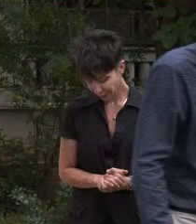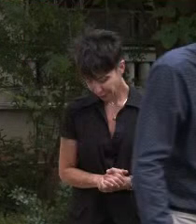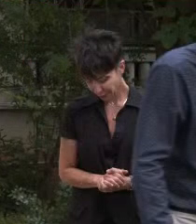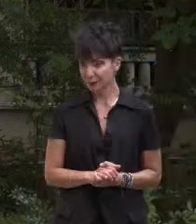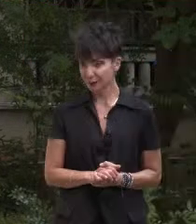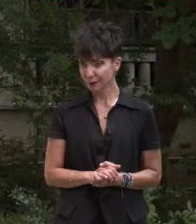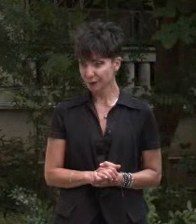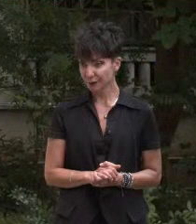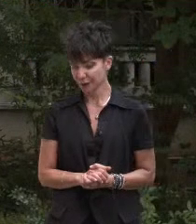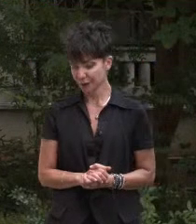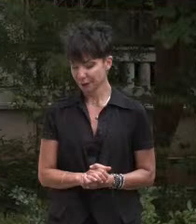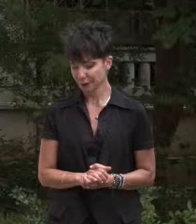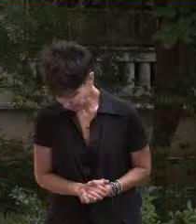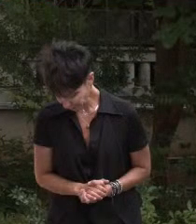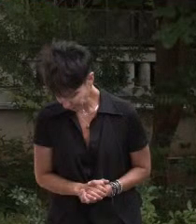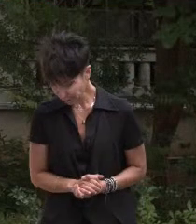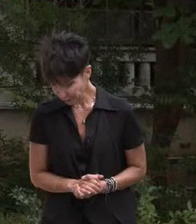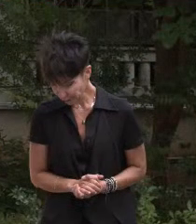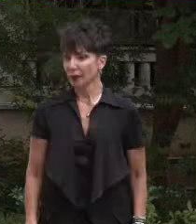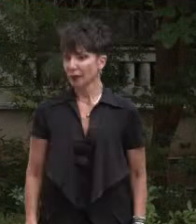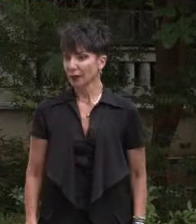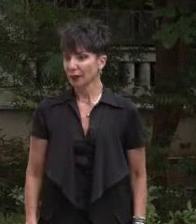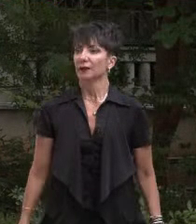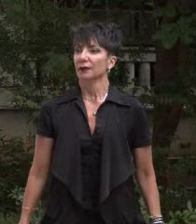Ρωτάω και δεν μου λένε.